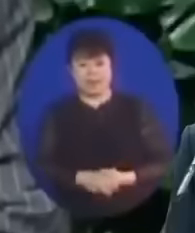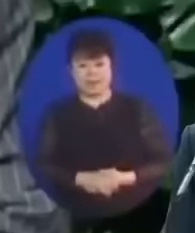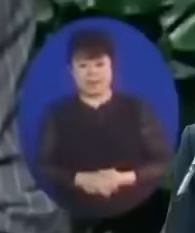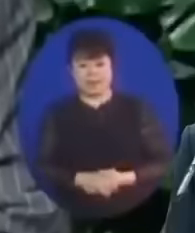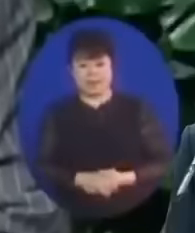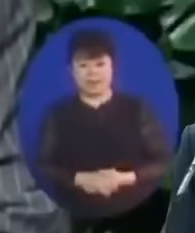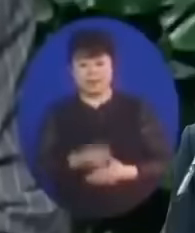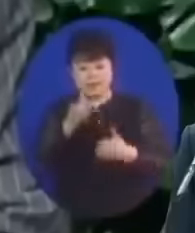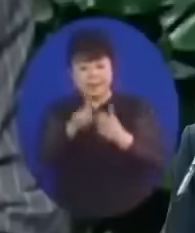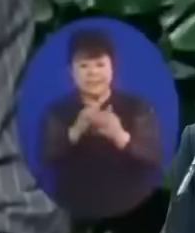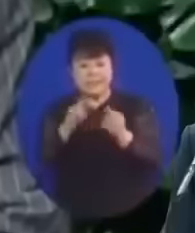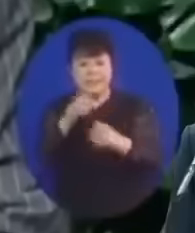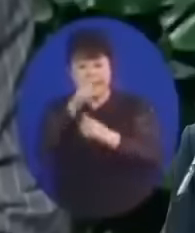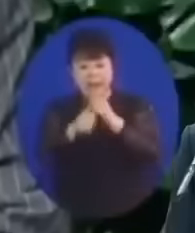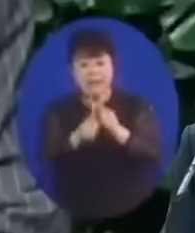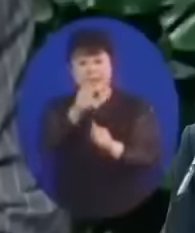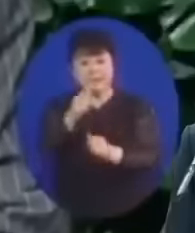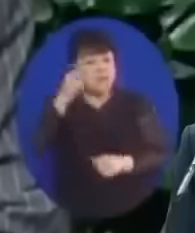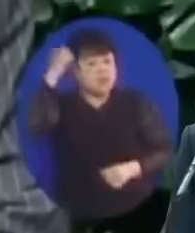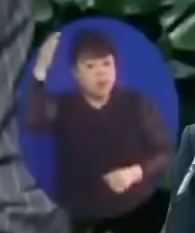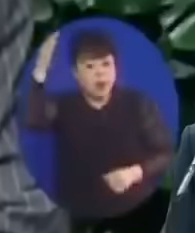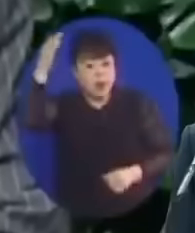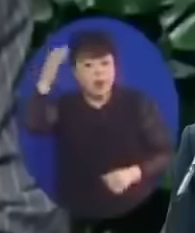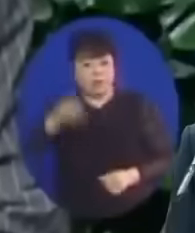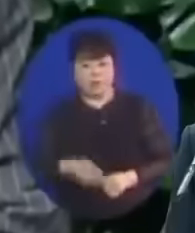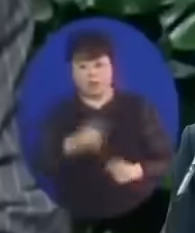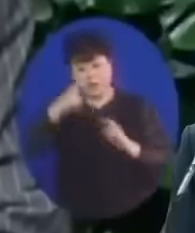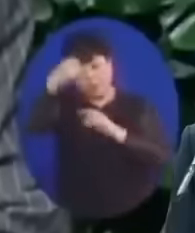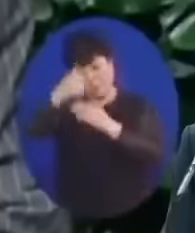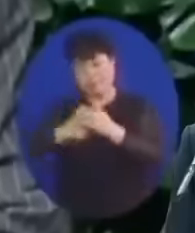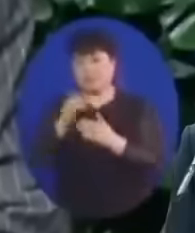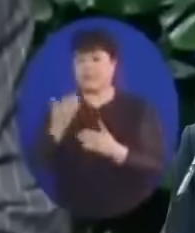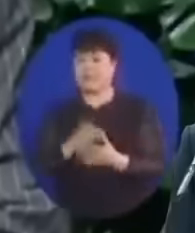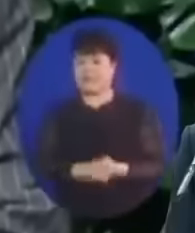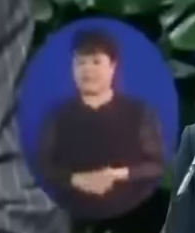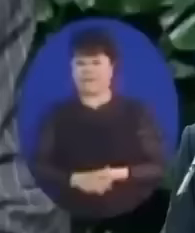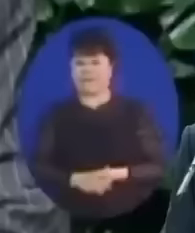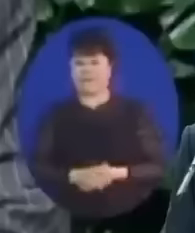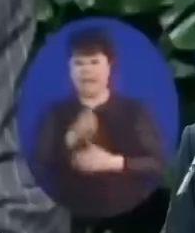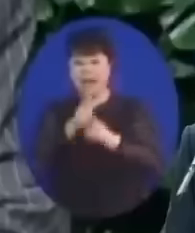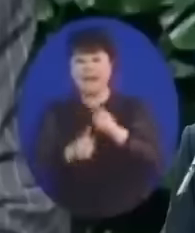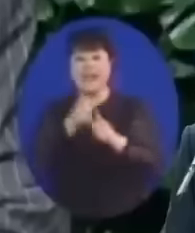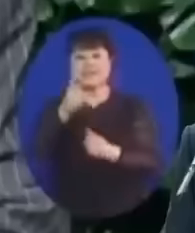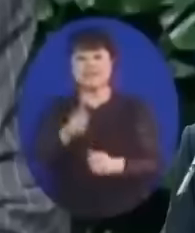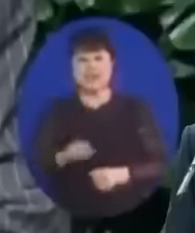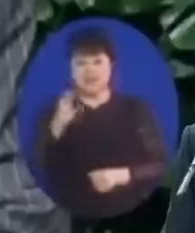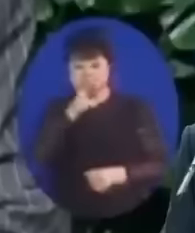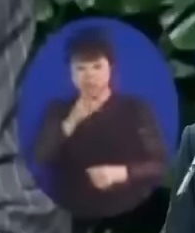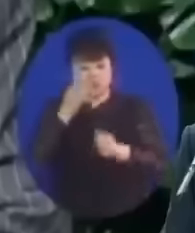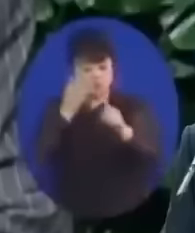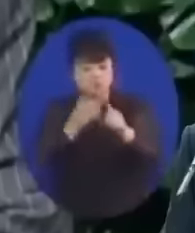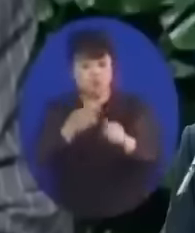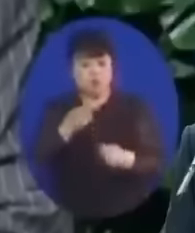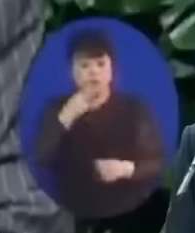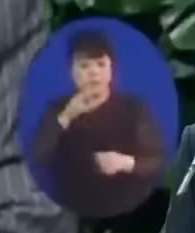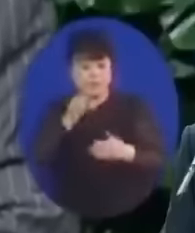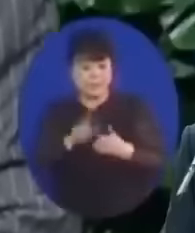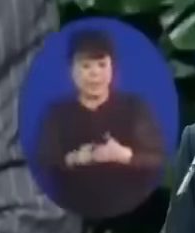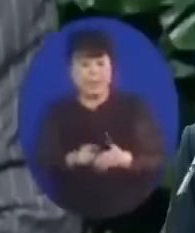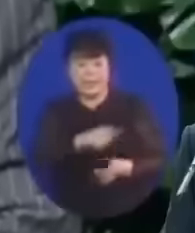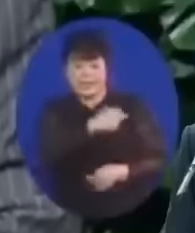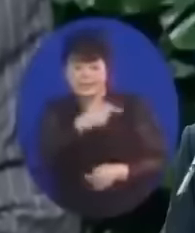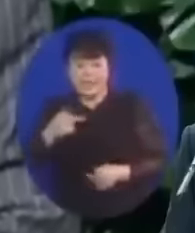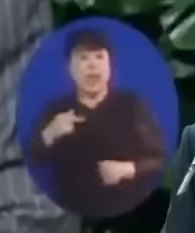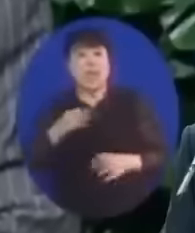왜냐하면 그때 인간은 하나님을 망각하고자 하는 유혹을 받게 되기 때문이라고 하여 하나님이 시련을 주시지 않을 때가